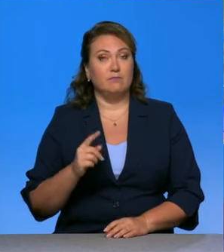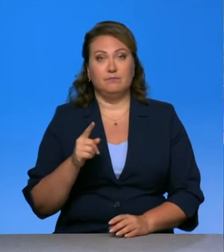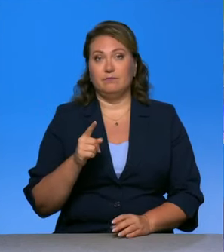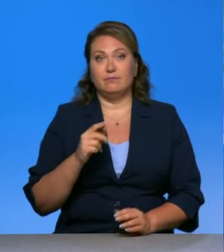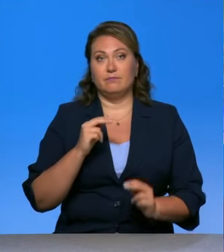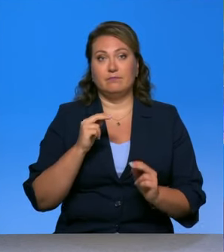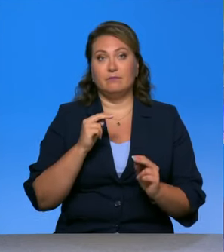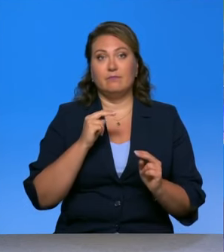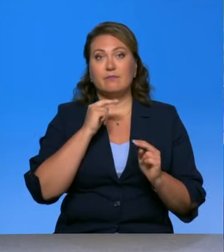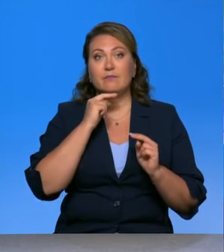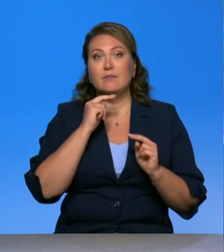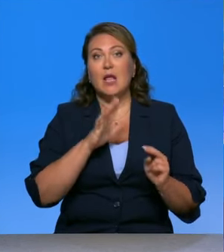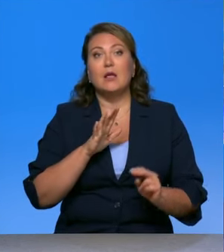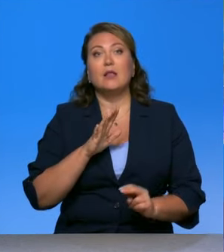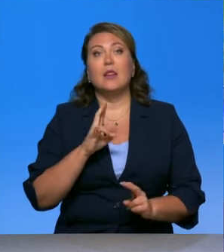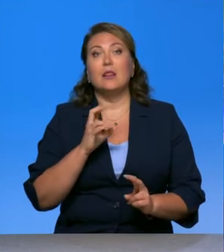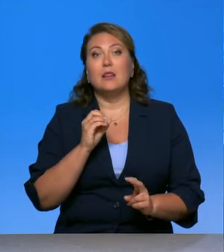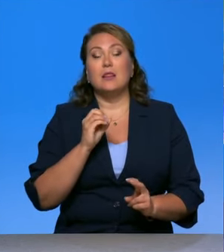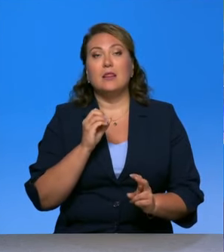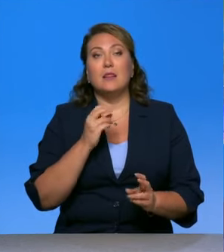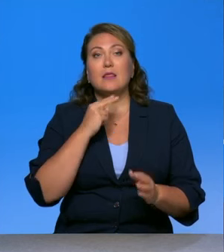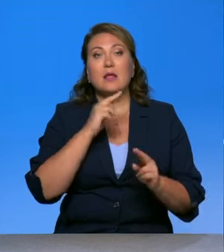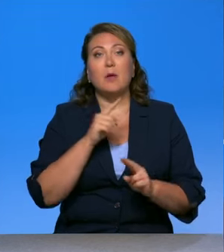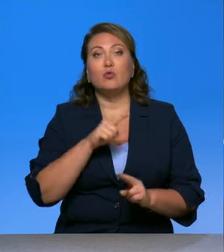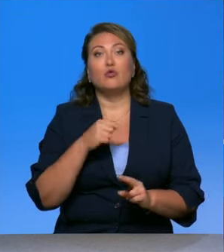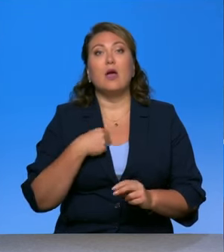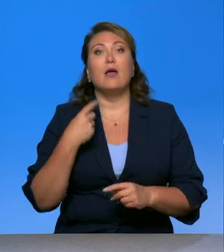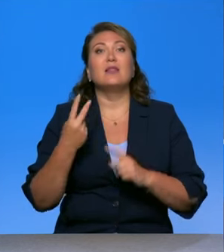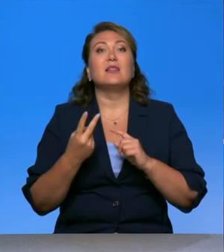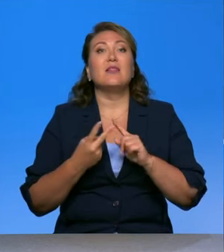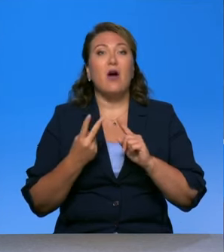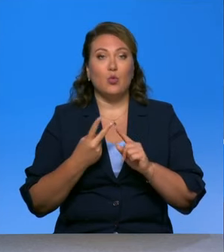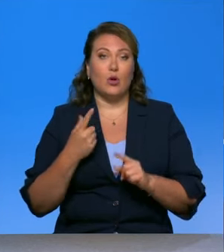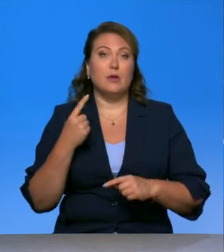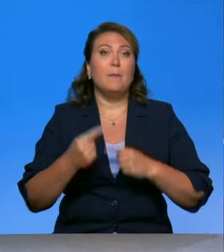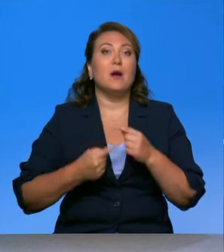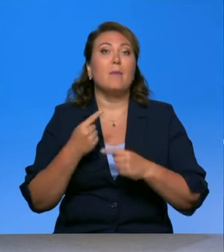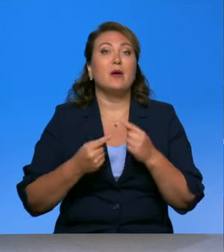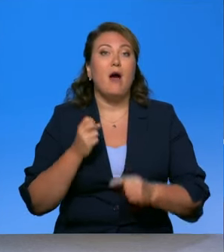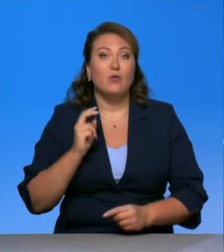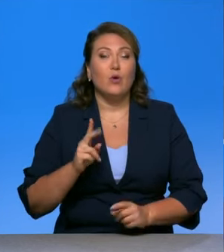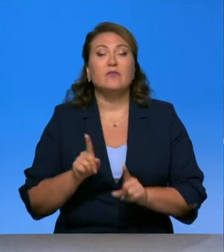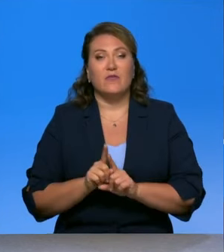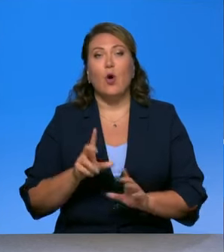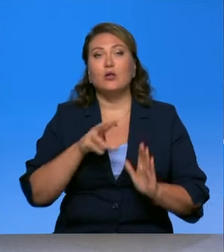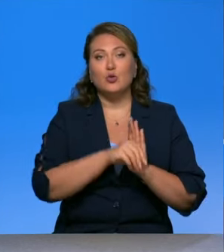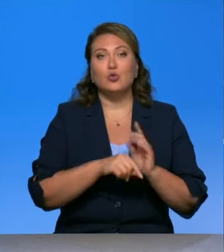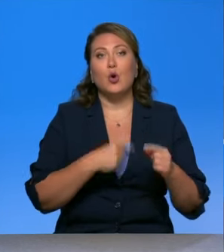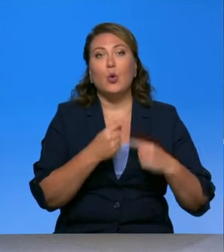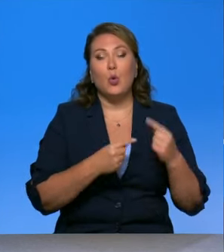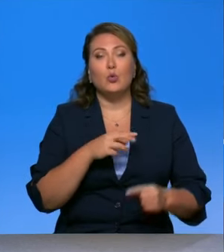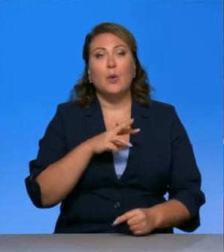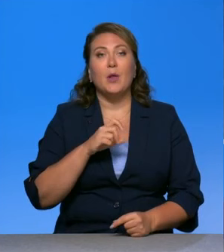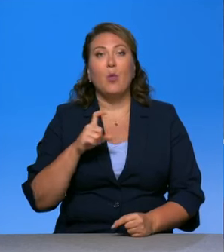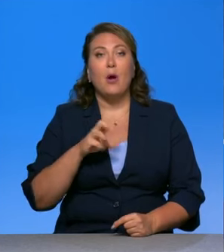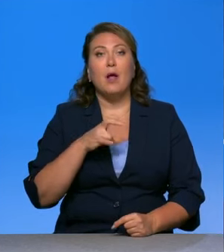являюсь, как мы знаем, да, двоюродным праправнуком, да, неважно, я отношусь к роду Миклуха Маклаев. Их интересовали все вот эти